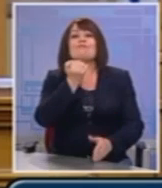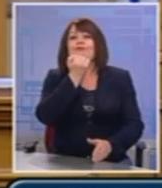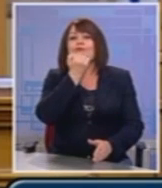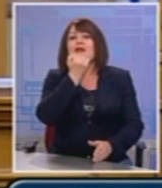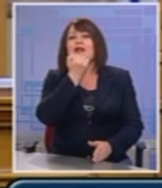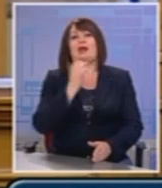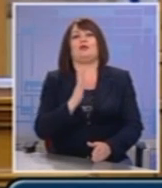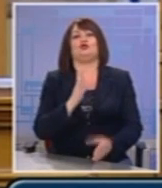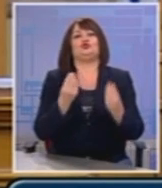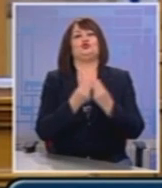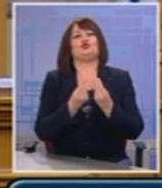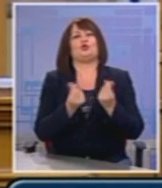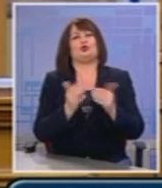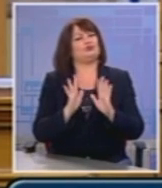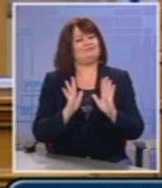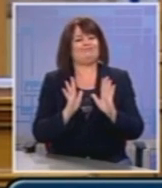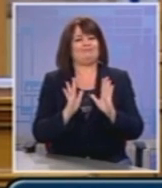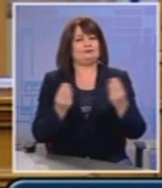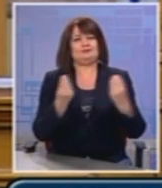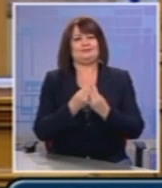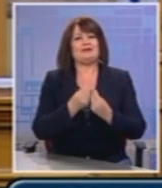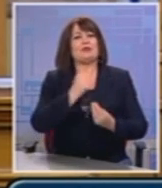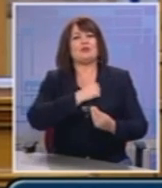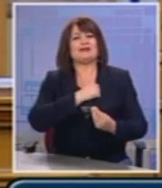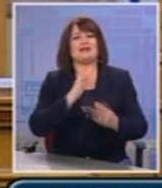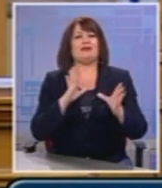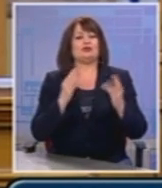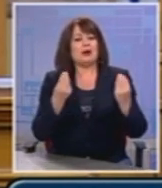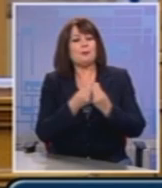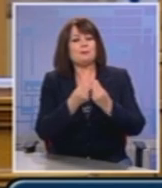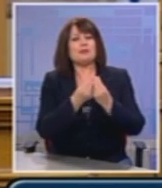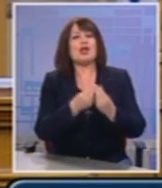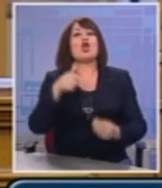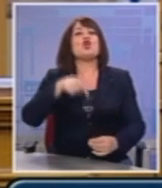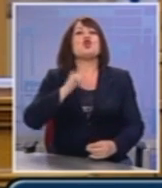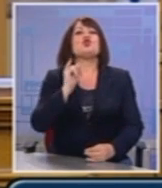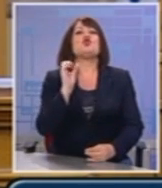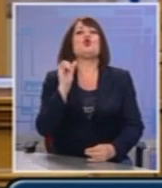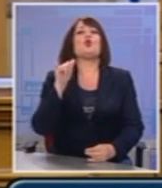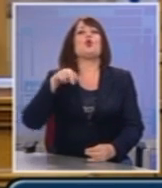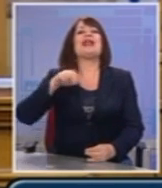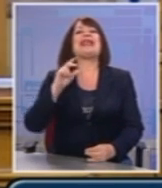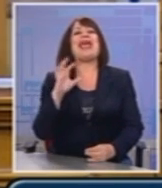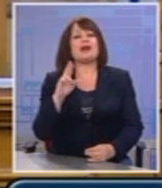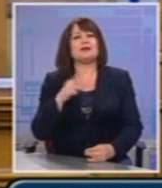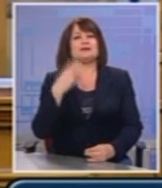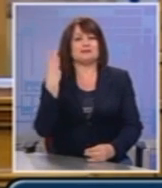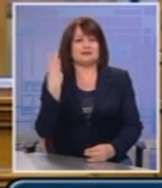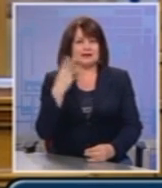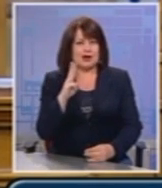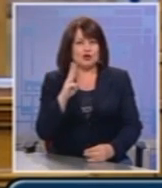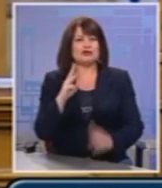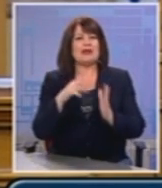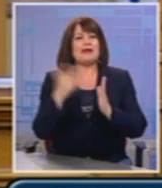αρχές και παραδοχές το σχέδιο unger προβλέπει 315